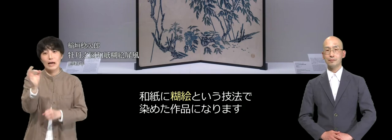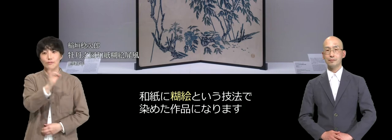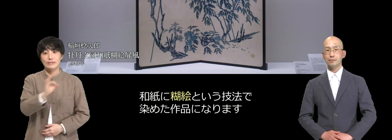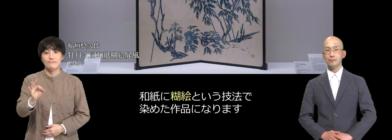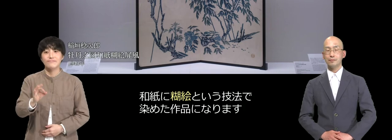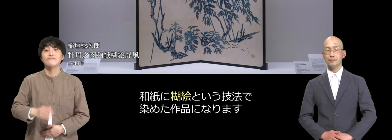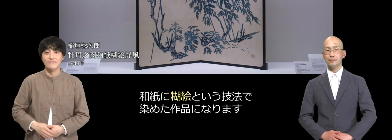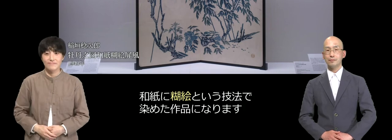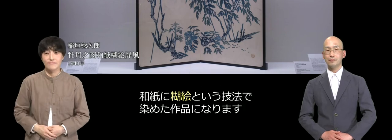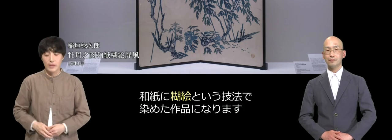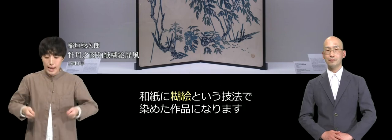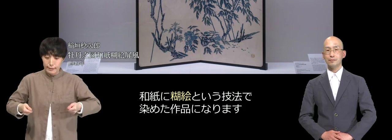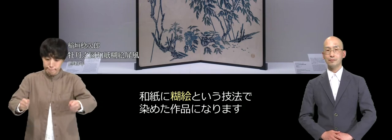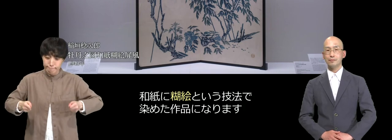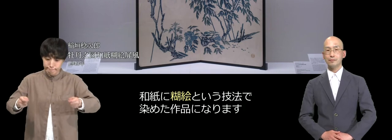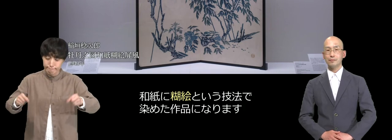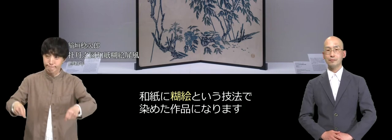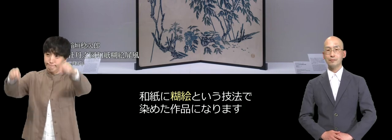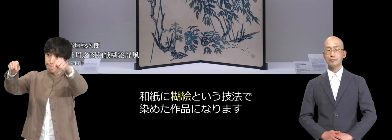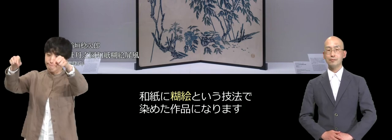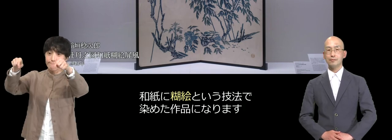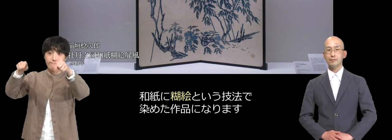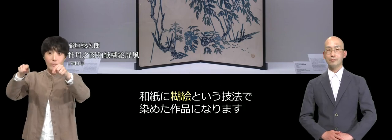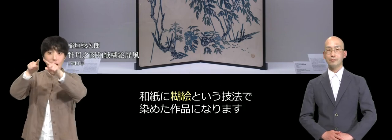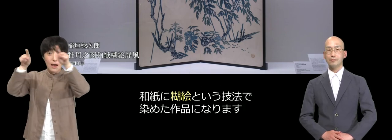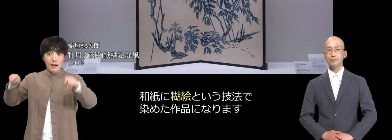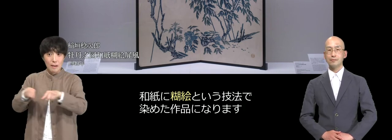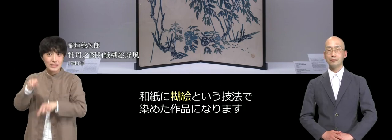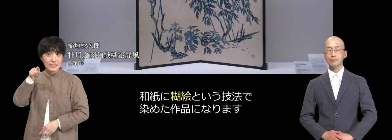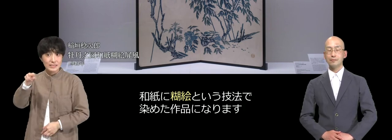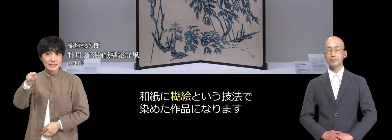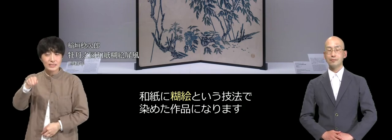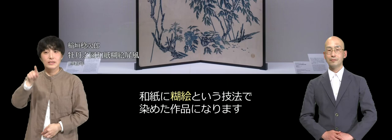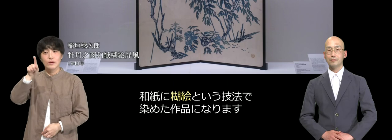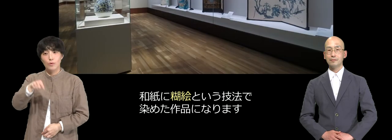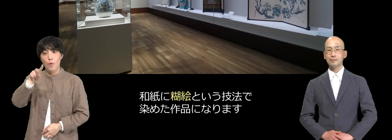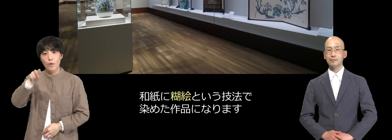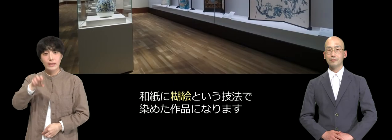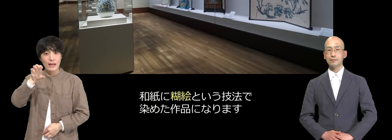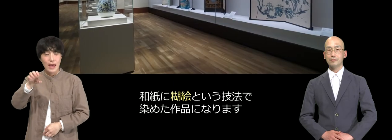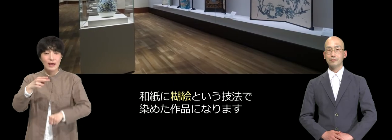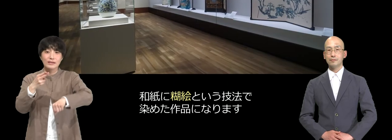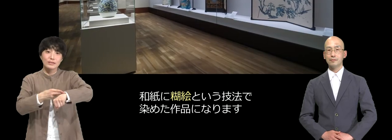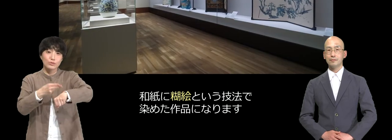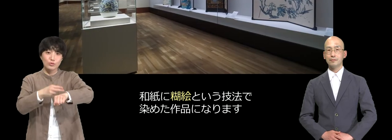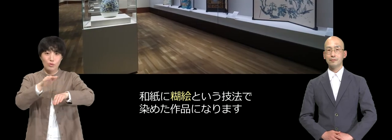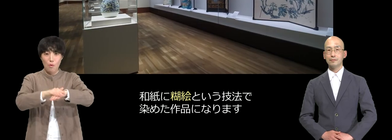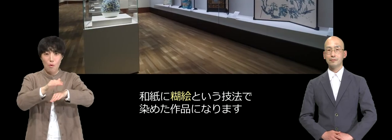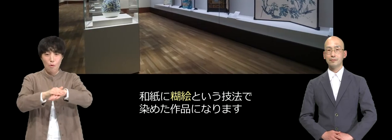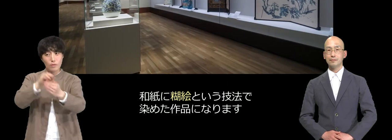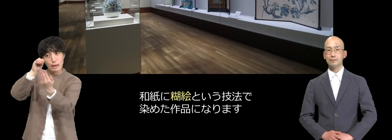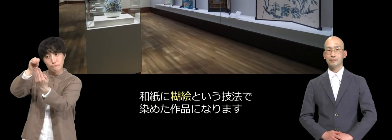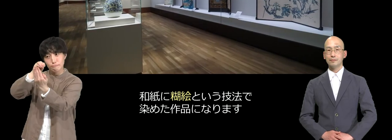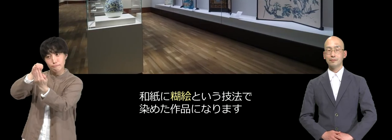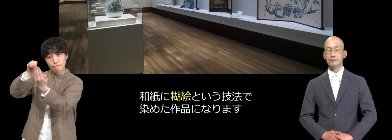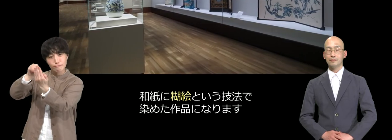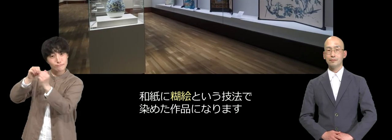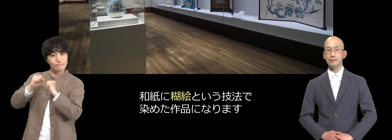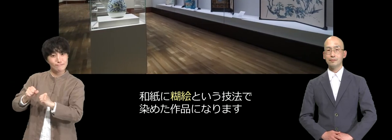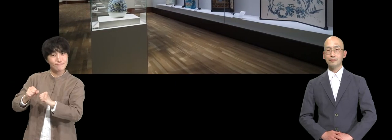しあの紙にですね norie という技法であの染めた開く品になり